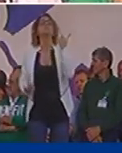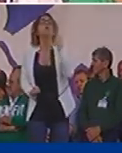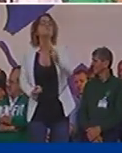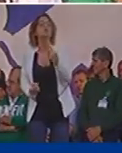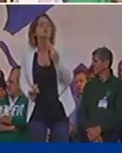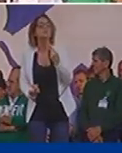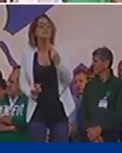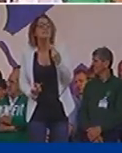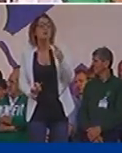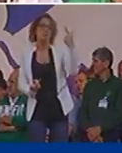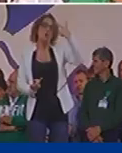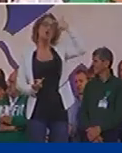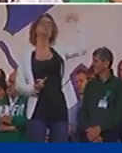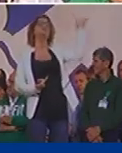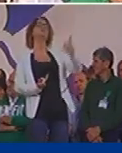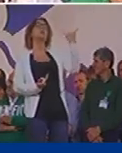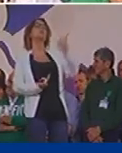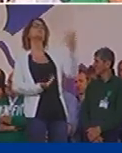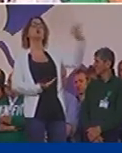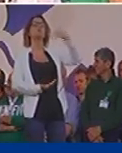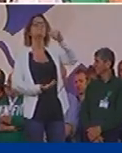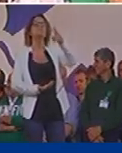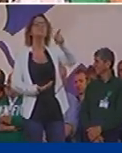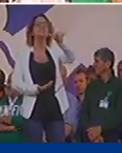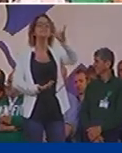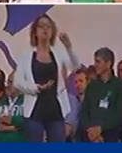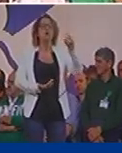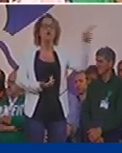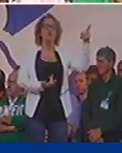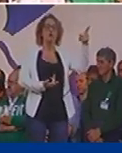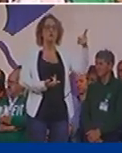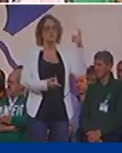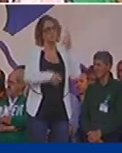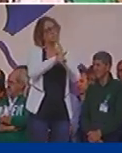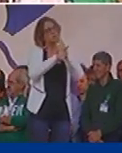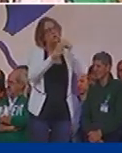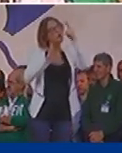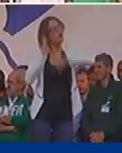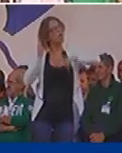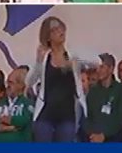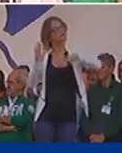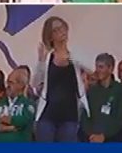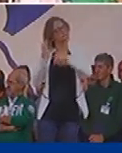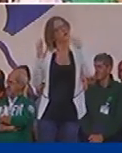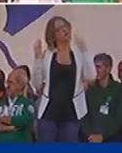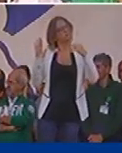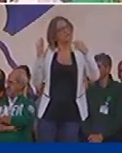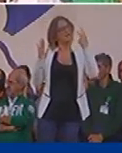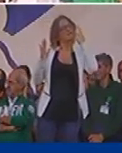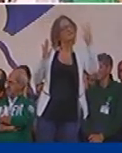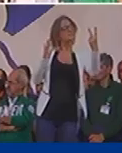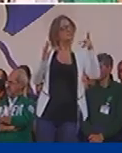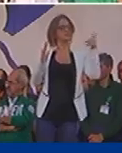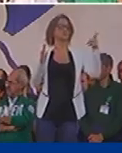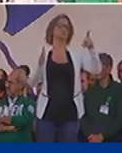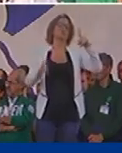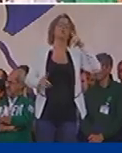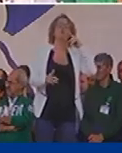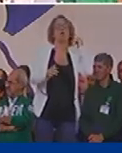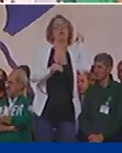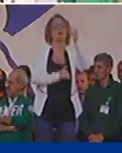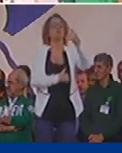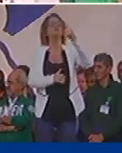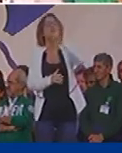Se come quel genio di miglio, andiamocelo a rileggere perché aveva visto più lontano di tutti